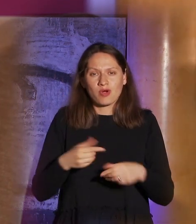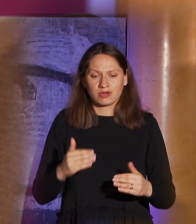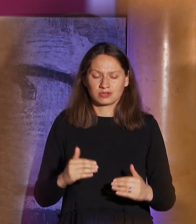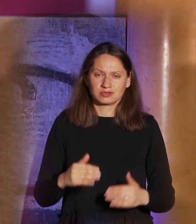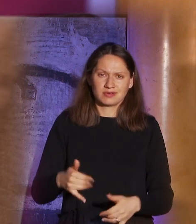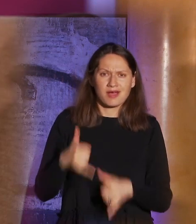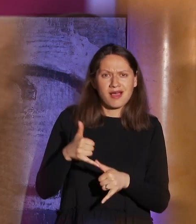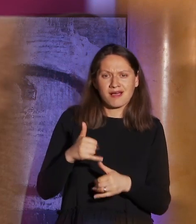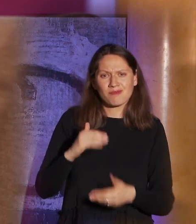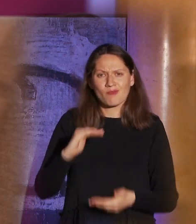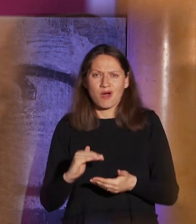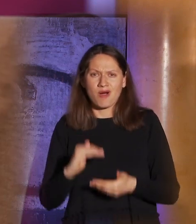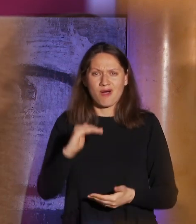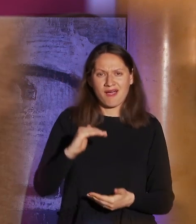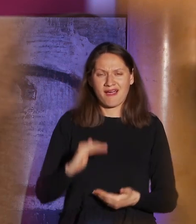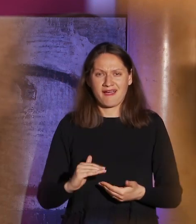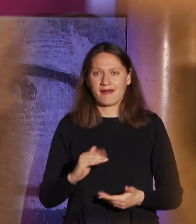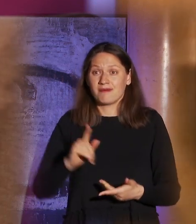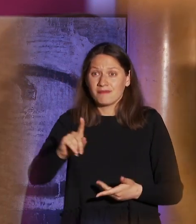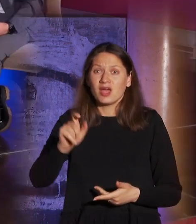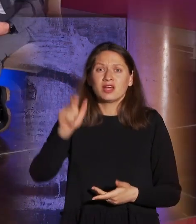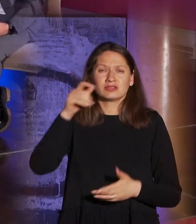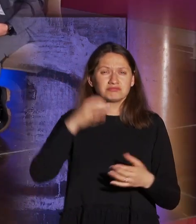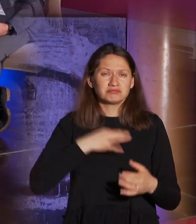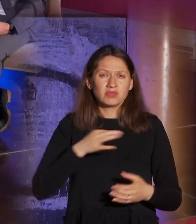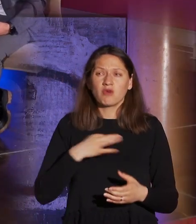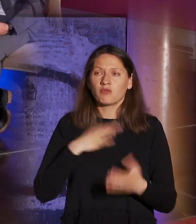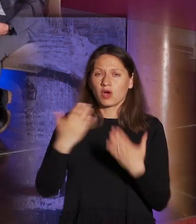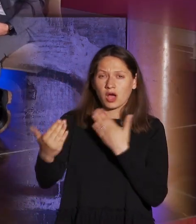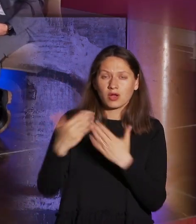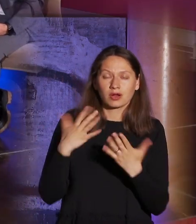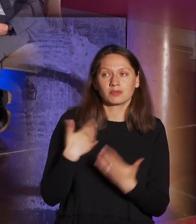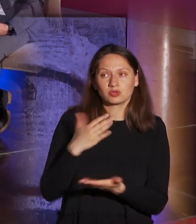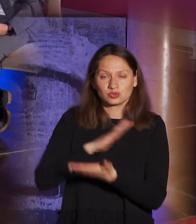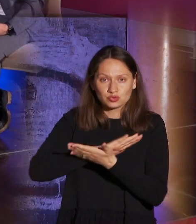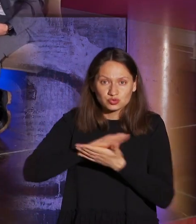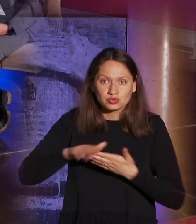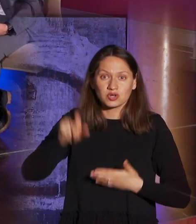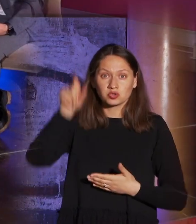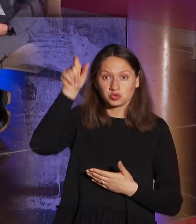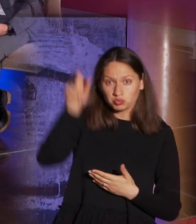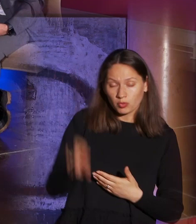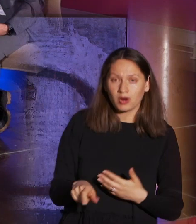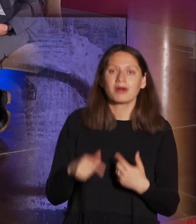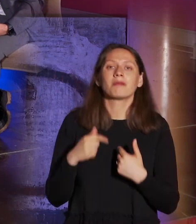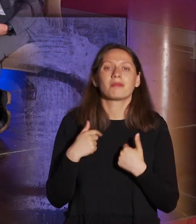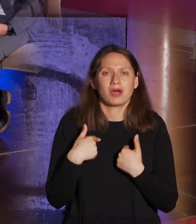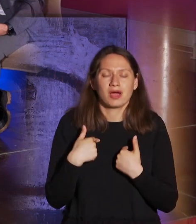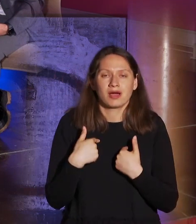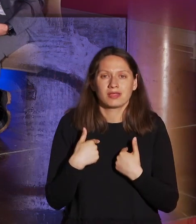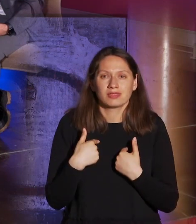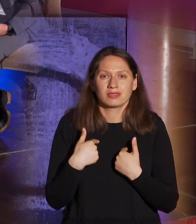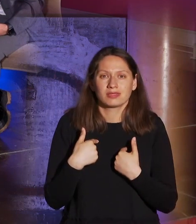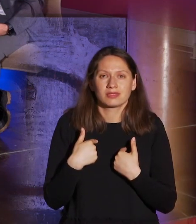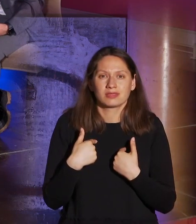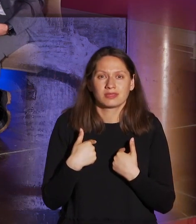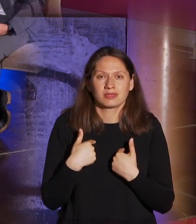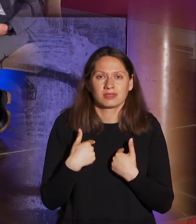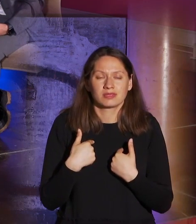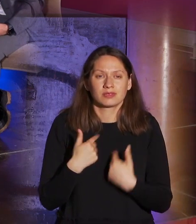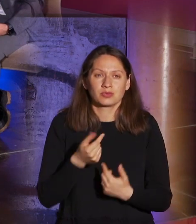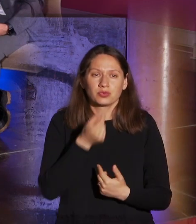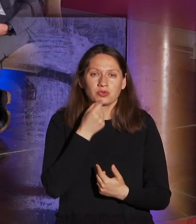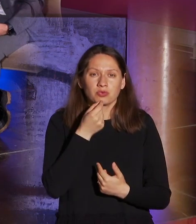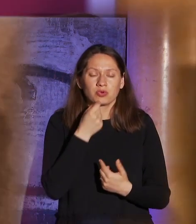Bet jis yra žmogus, vis tiek mes bendraujam su žmogumi, ne? Man, aišku, šiek tiek yra lengviau, nes aš nematau. Tai aš visiškai,